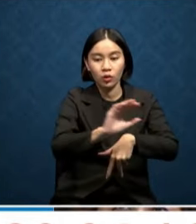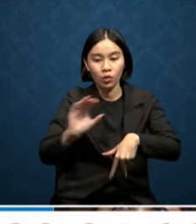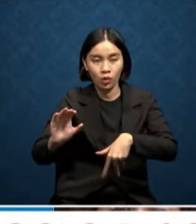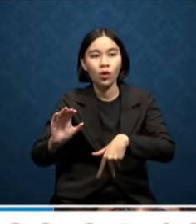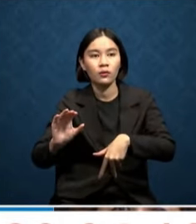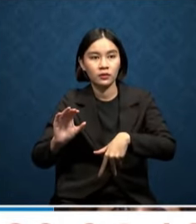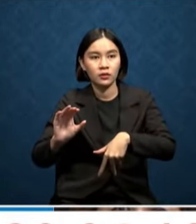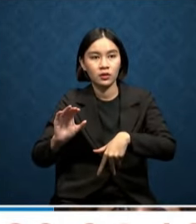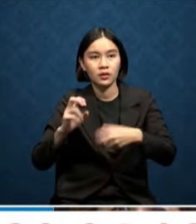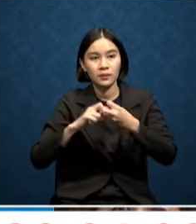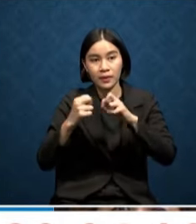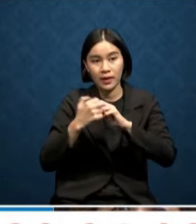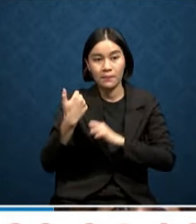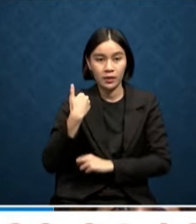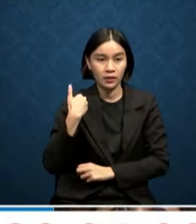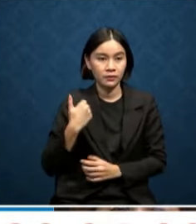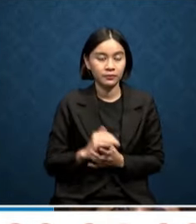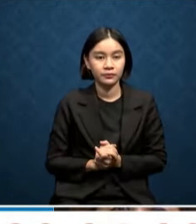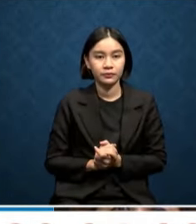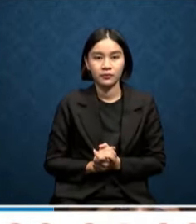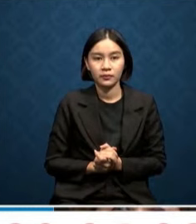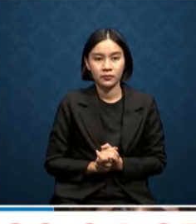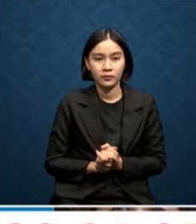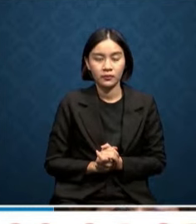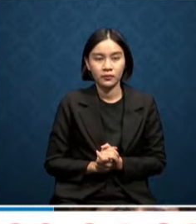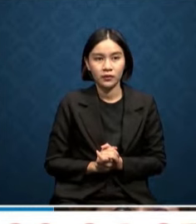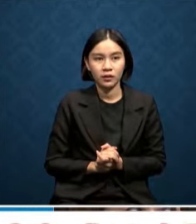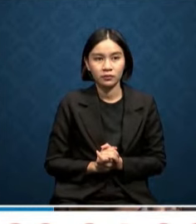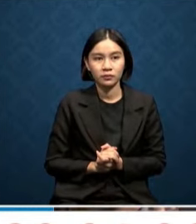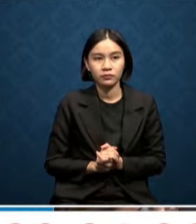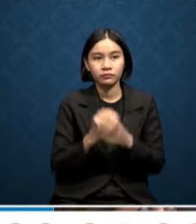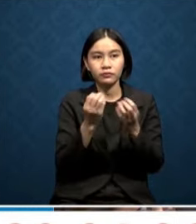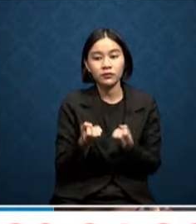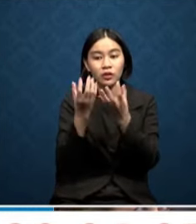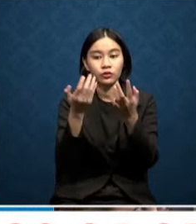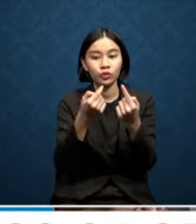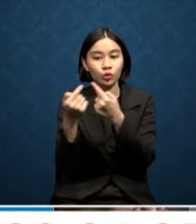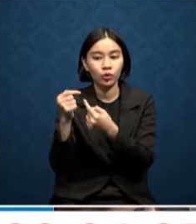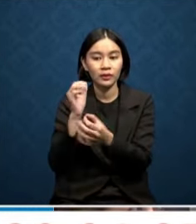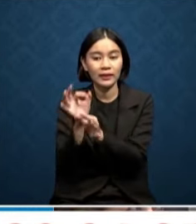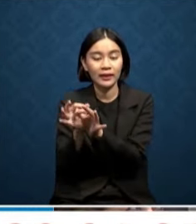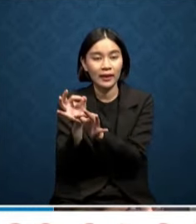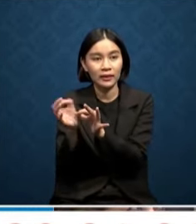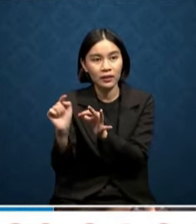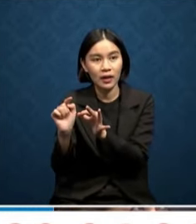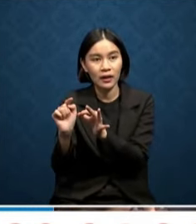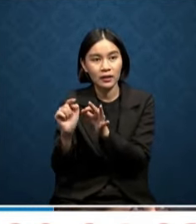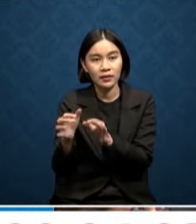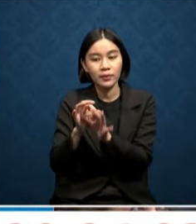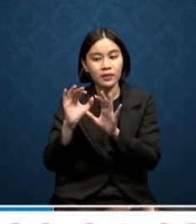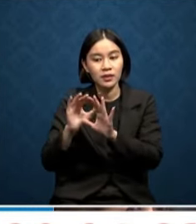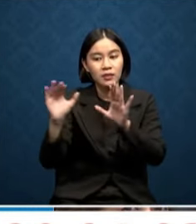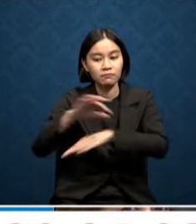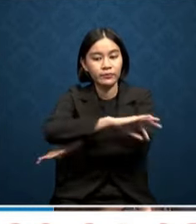เขาได้รับผลกระทบเขาจะได้รับการส่งต่อไปยังธนาคารที่เขาเปิดบัญชี